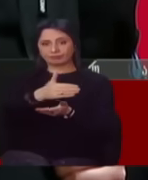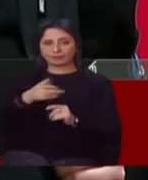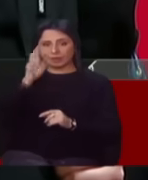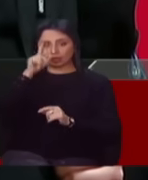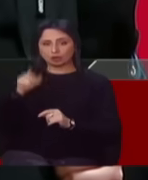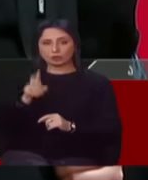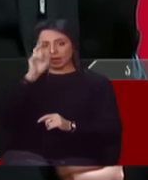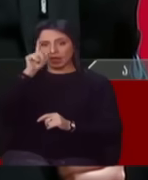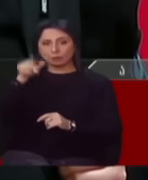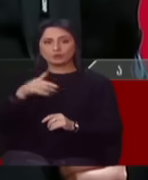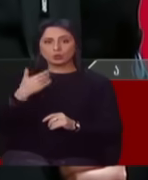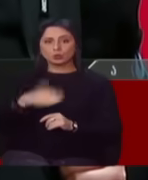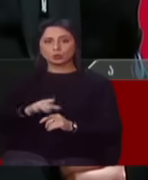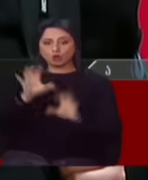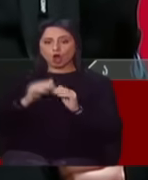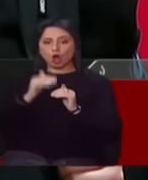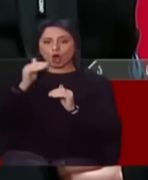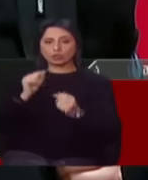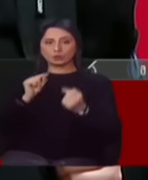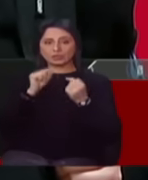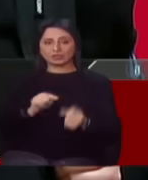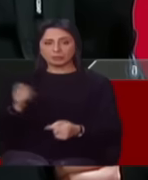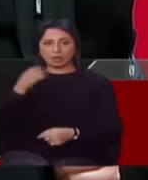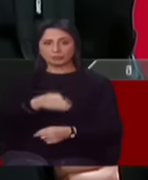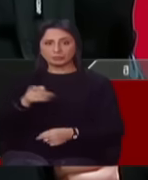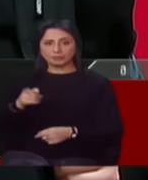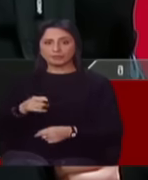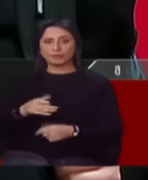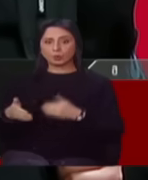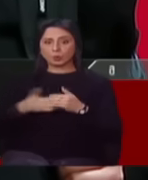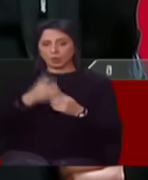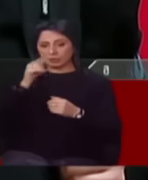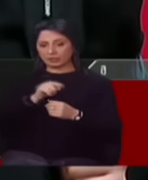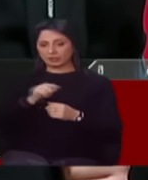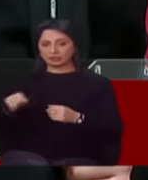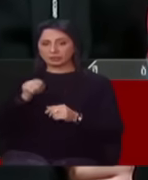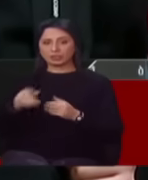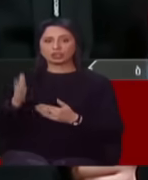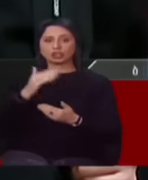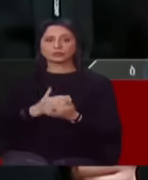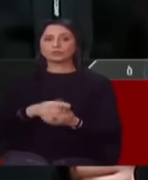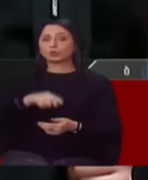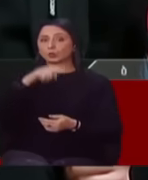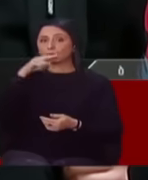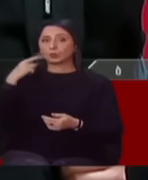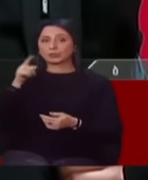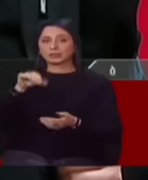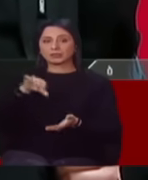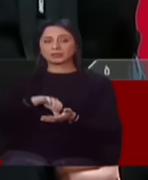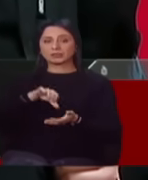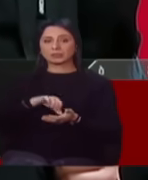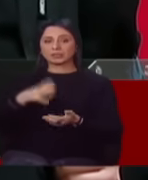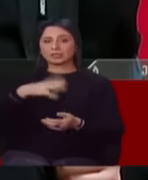ხელისუფლება, ხელისუფლება წავიდა კონსტიტუციის წინააღმდეგ და უახლოეს დღეებში, მას შემდეგ რაც რუსეთის